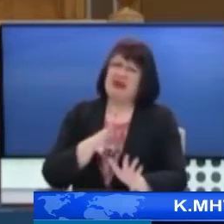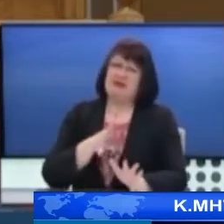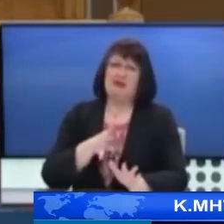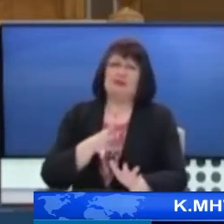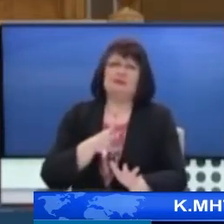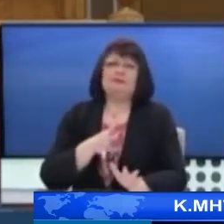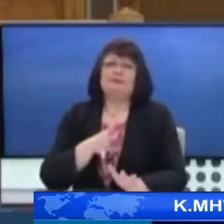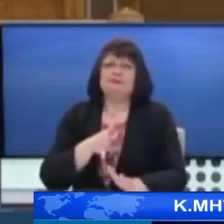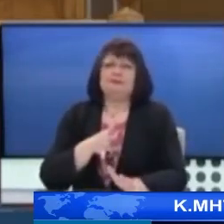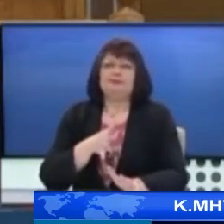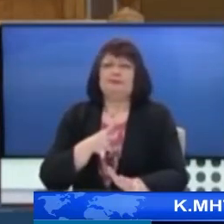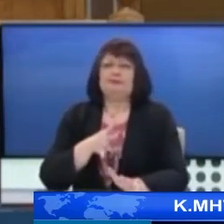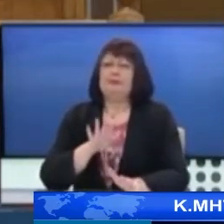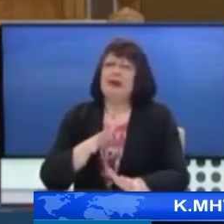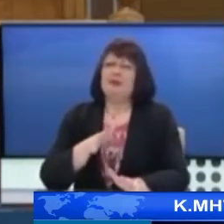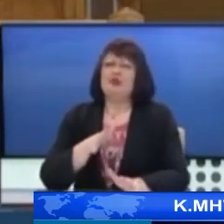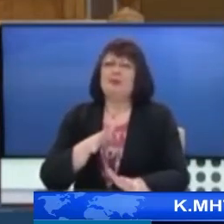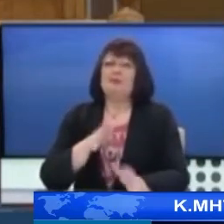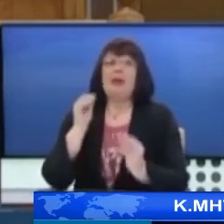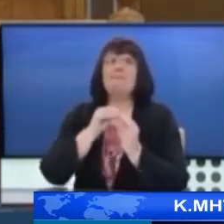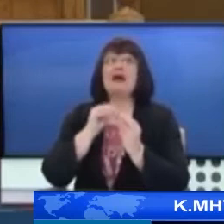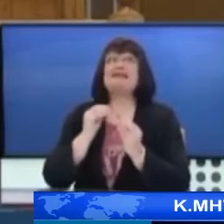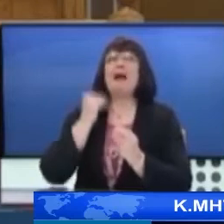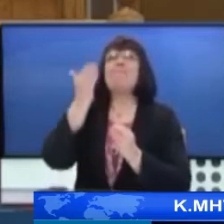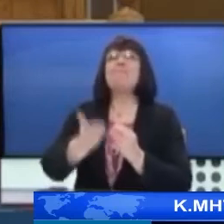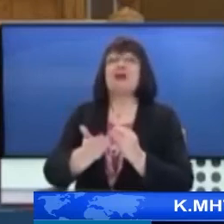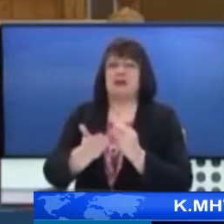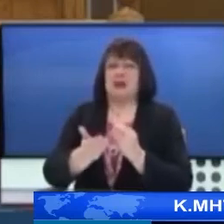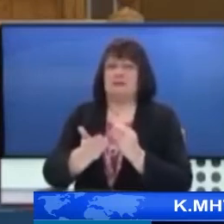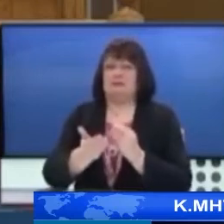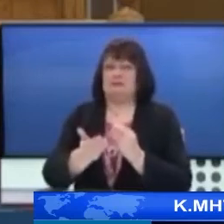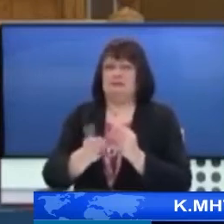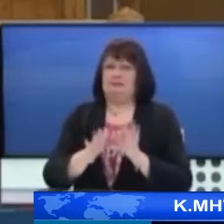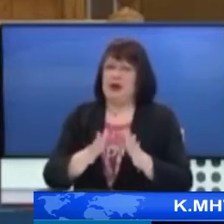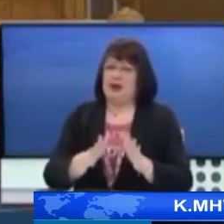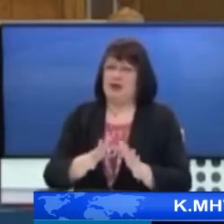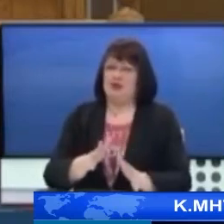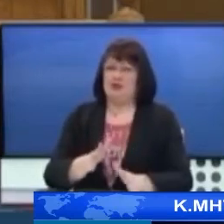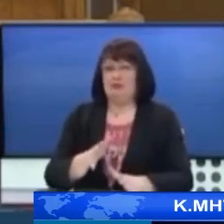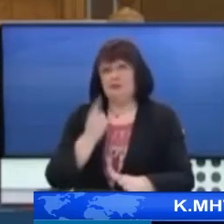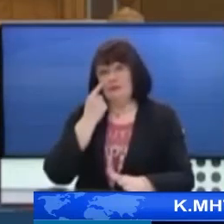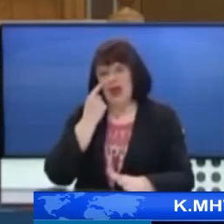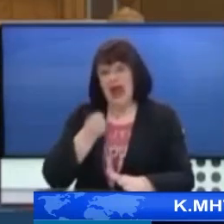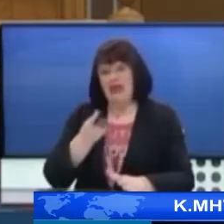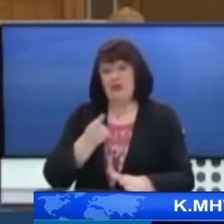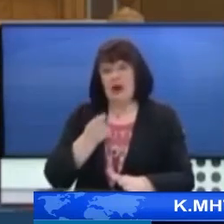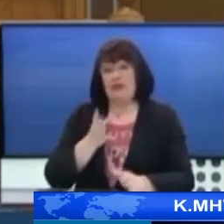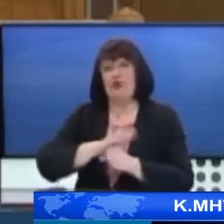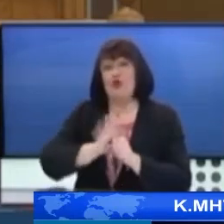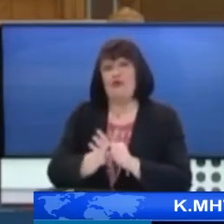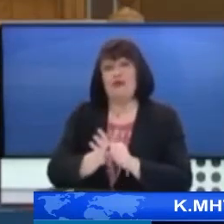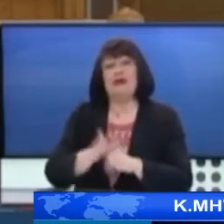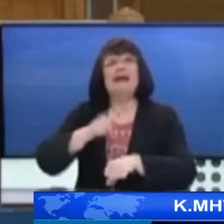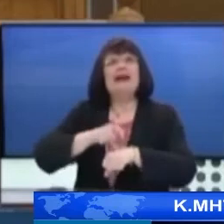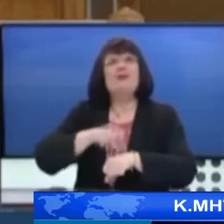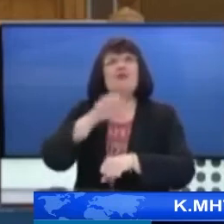είναι ότι η εστίαση θα ανοίξει μετά το Πάσχα, λαμβάνοντας υπόψη τα επιδημιολογικά δεδομένα, να έχουν